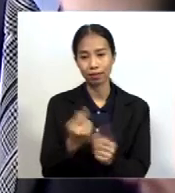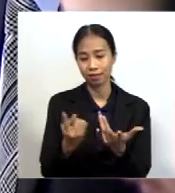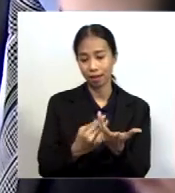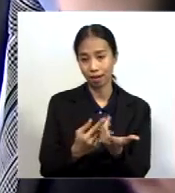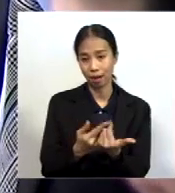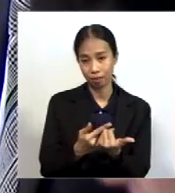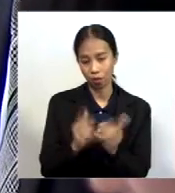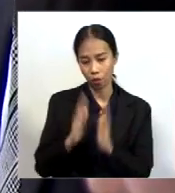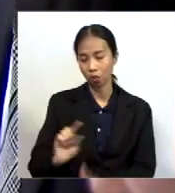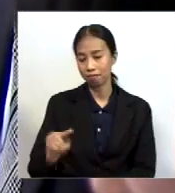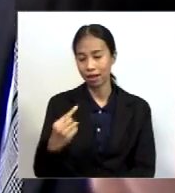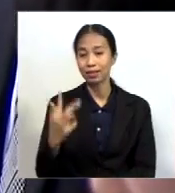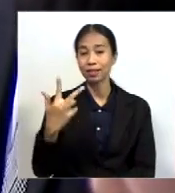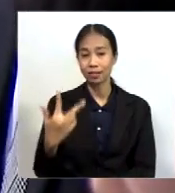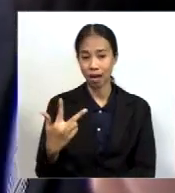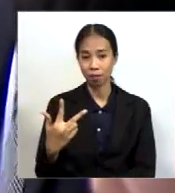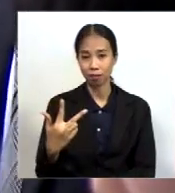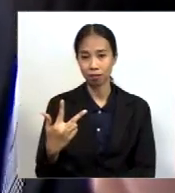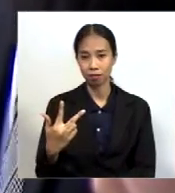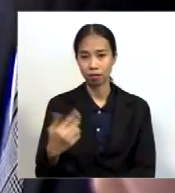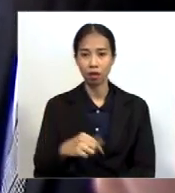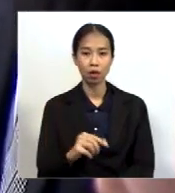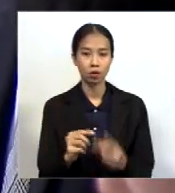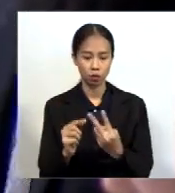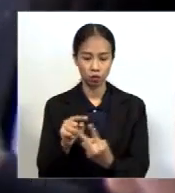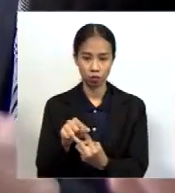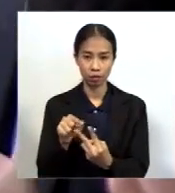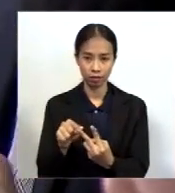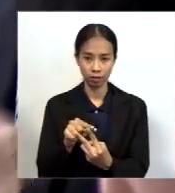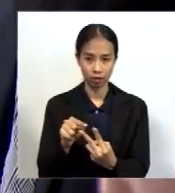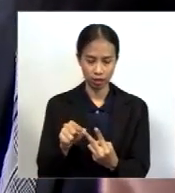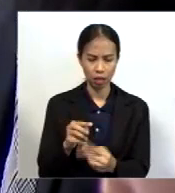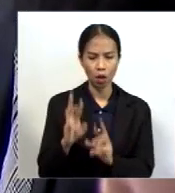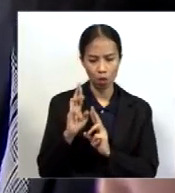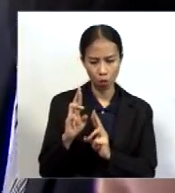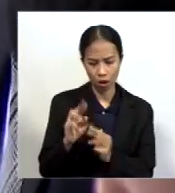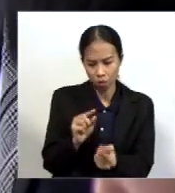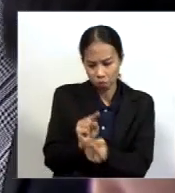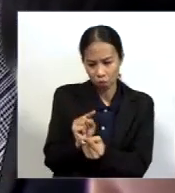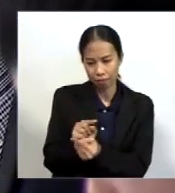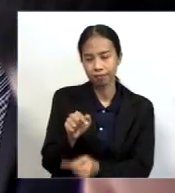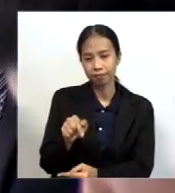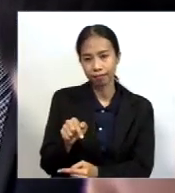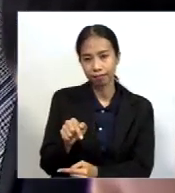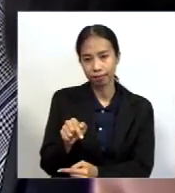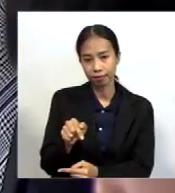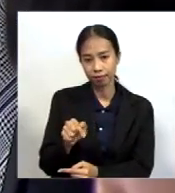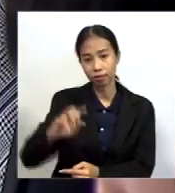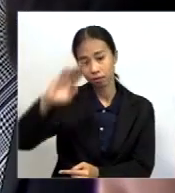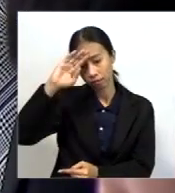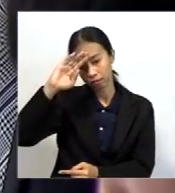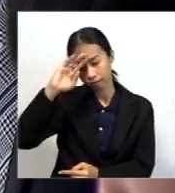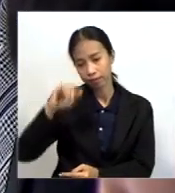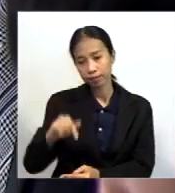ยรายใหม่3รายในวันนี้นะครับซึ่ง2รายคือผู้สัมผัสที่เราเฝ้าระวังอยู่แล้วเราก็พบว่าเป็นผู้ที่ติดเชื้อร่วมด้วย